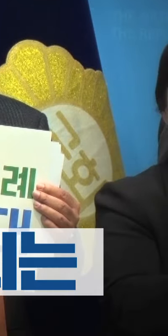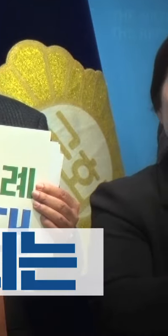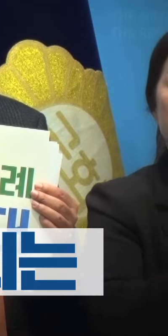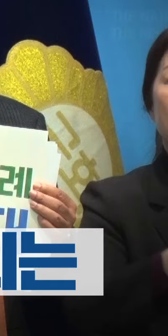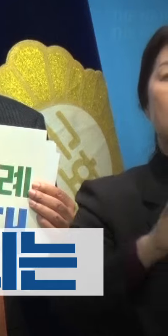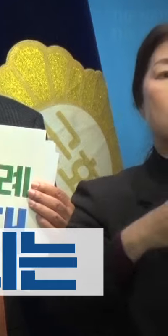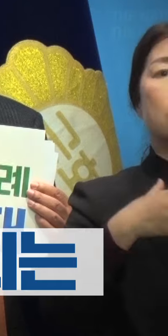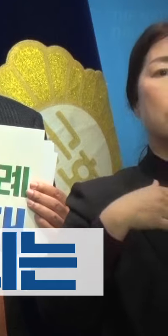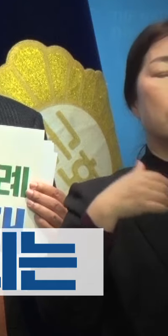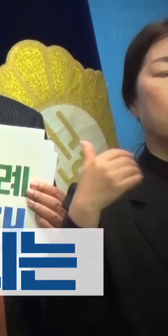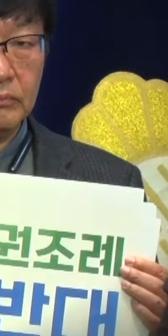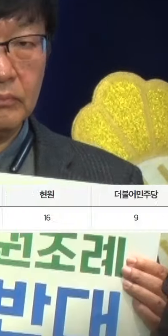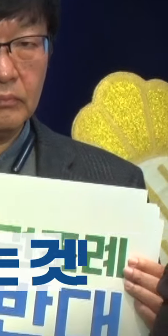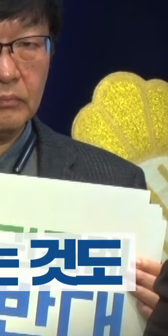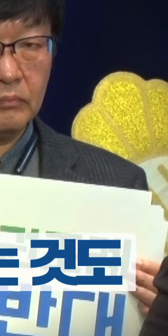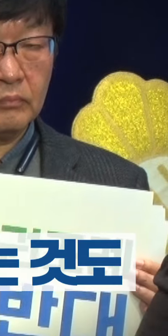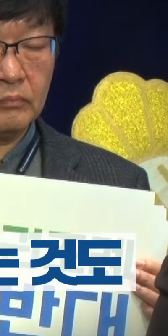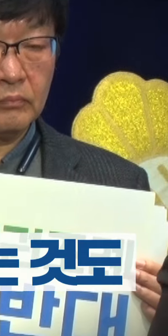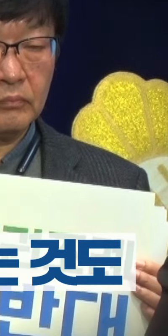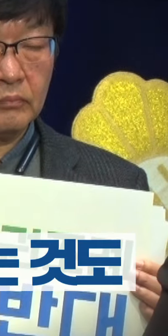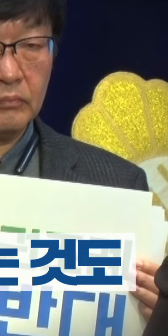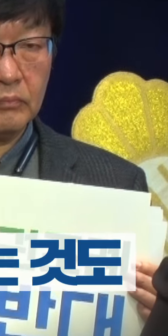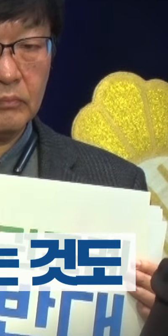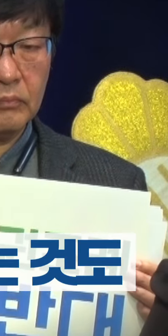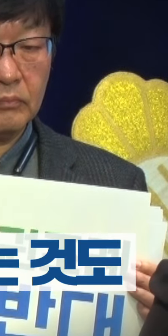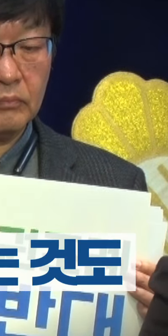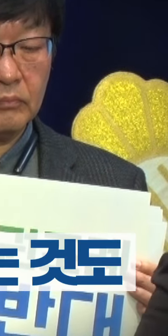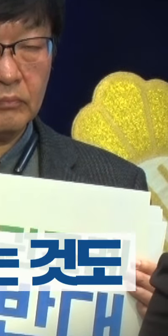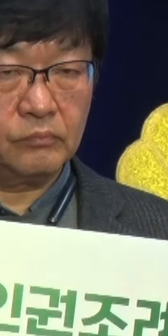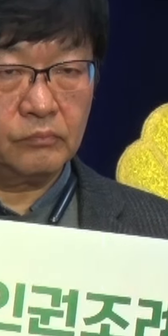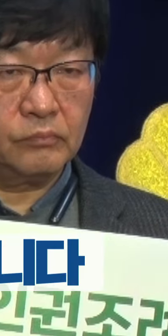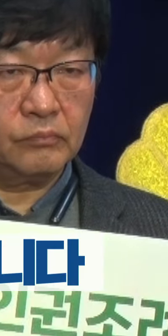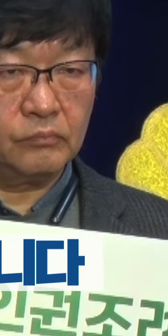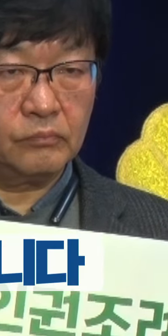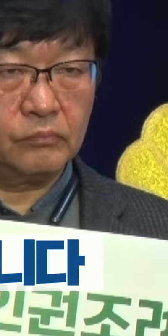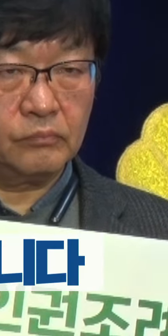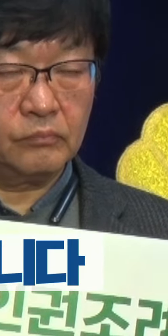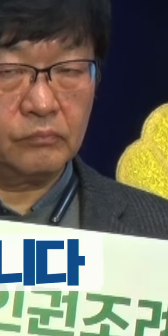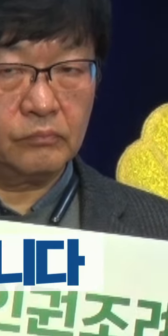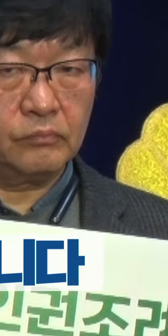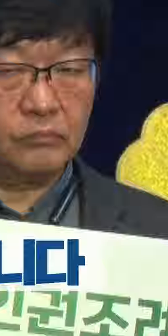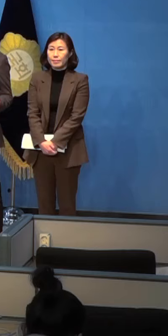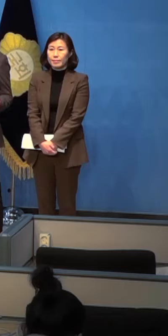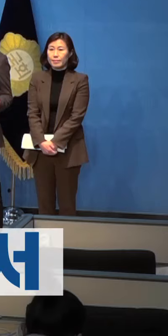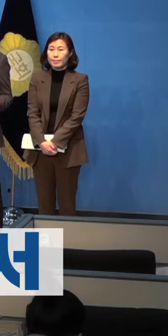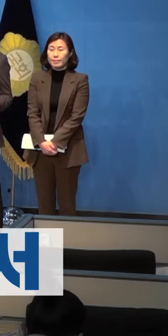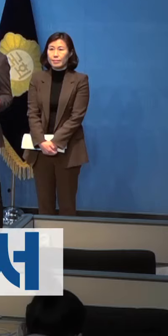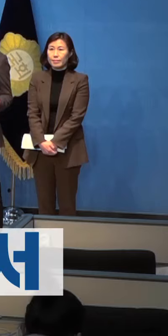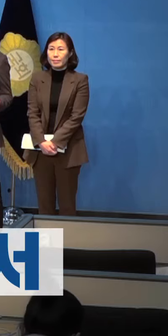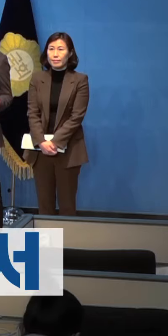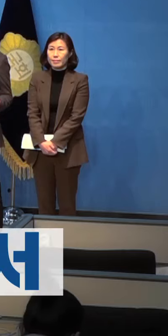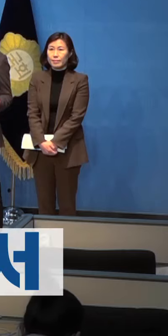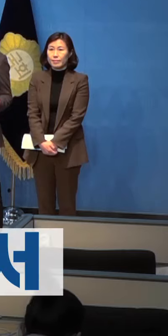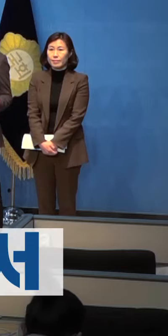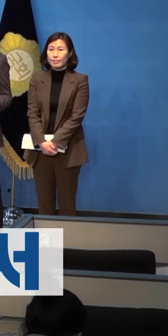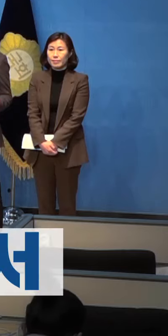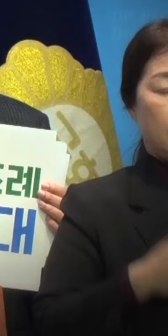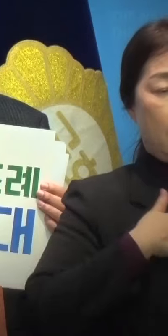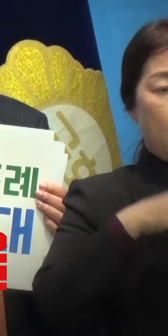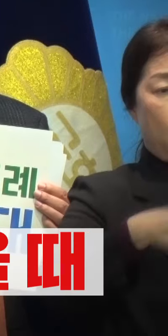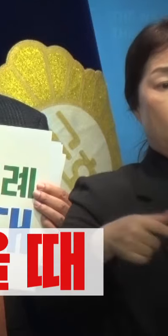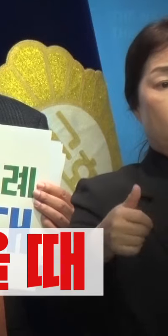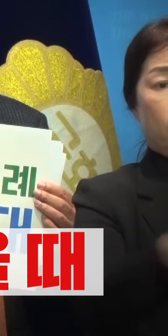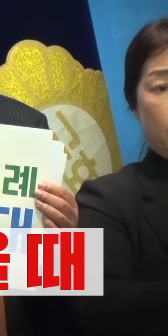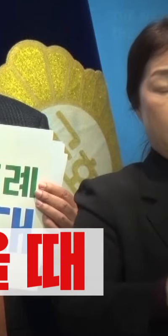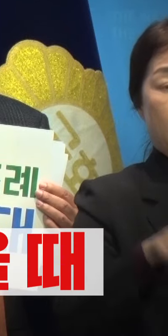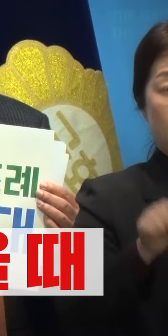국회 교육위원회는 다수당이 더불어민주당이라는 것도 꼭 기억해 주시기 바라겠습니다. 제가 교육위원회 간사로서